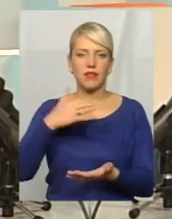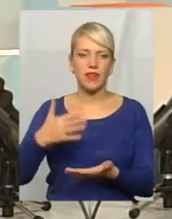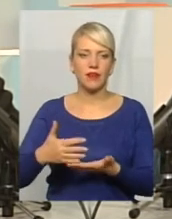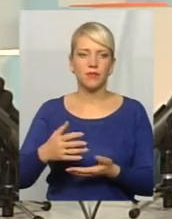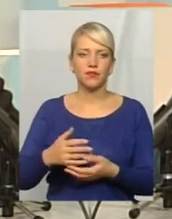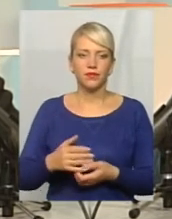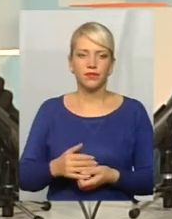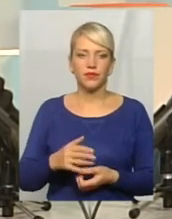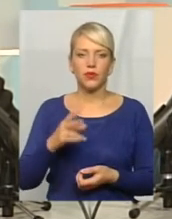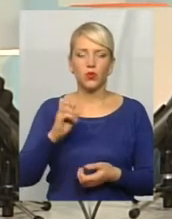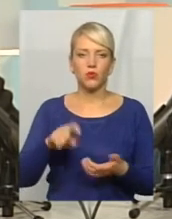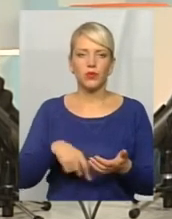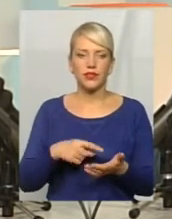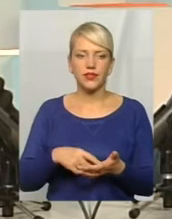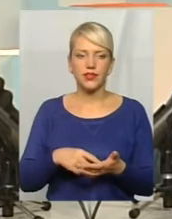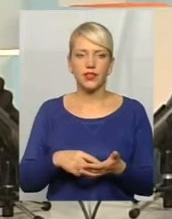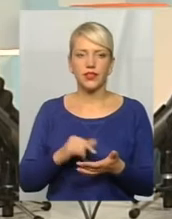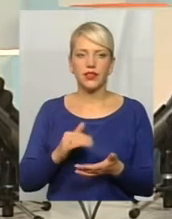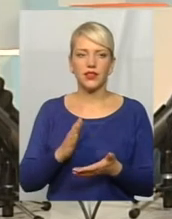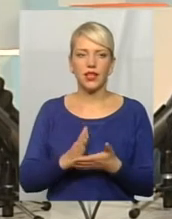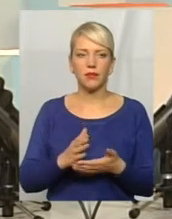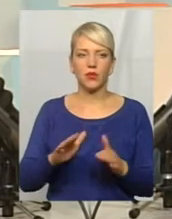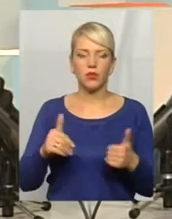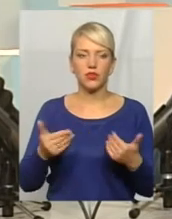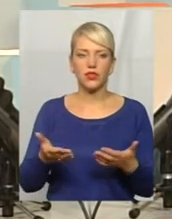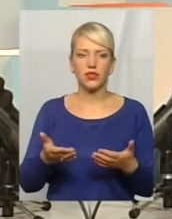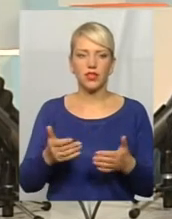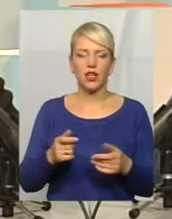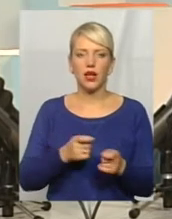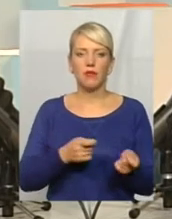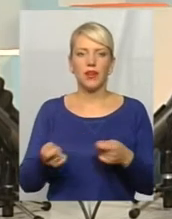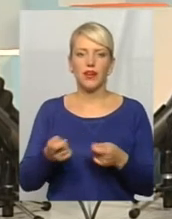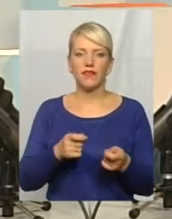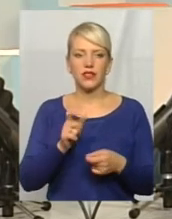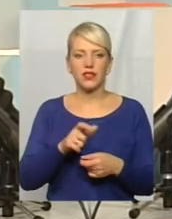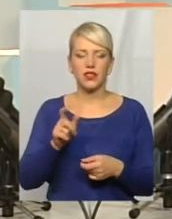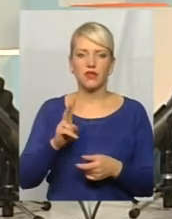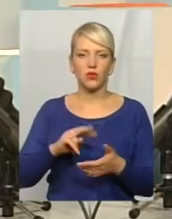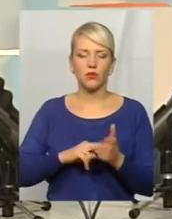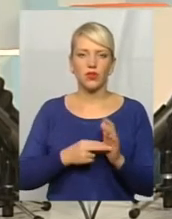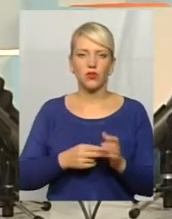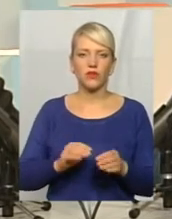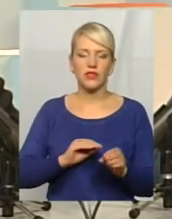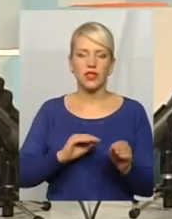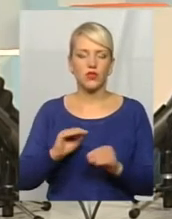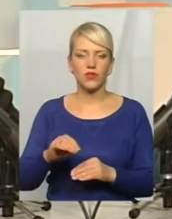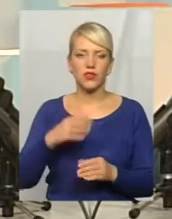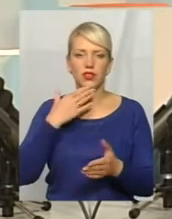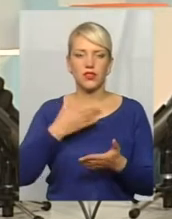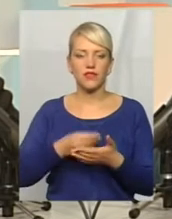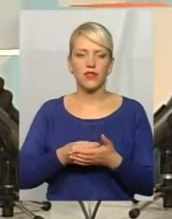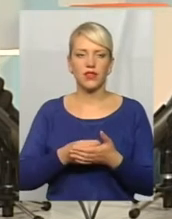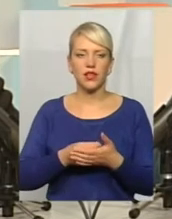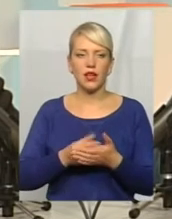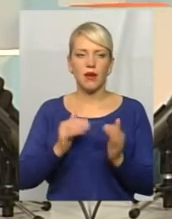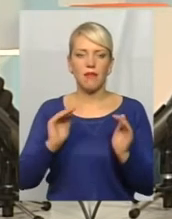конкурсу з вивезення сміття у місті. І є пропозиції перевізників, які планують встановити